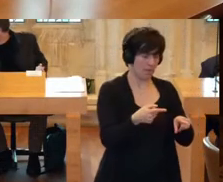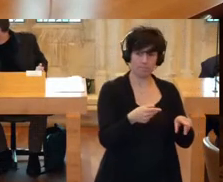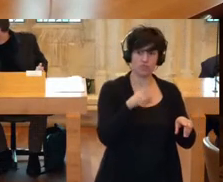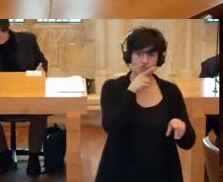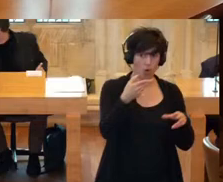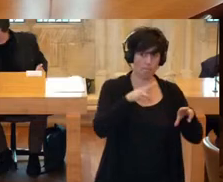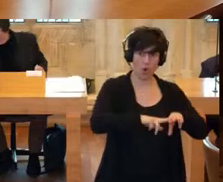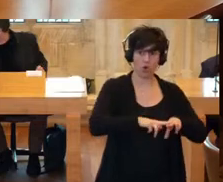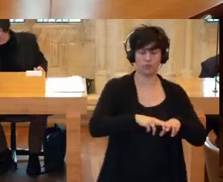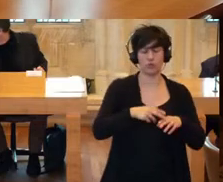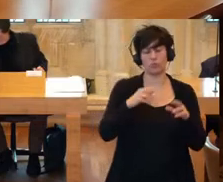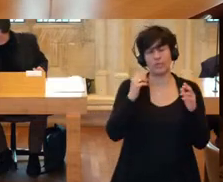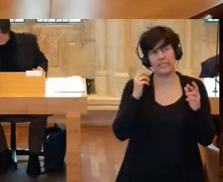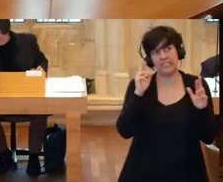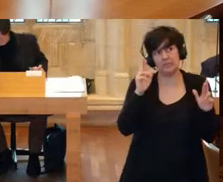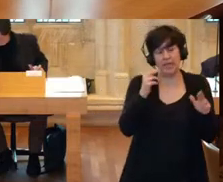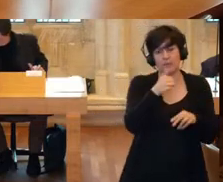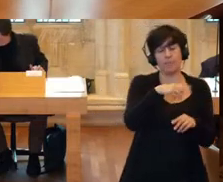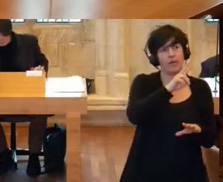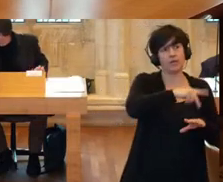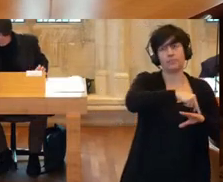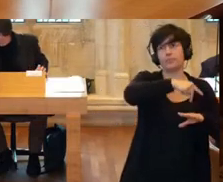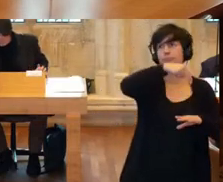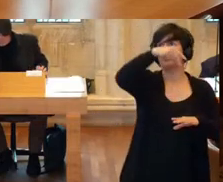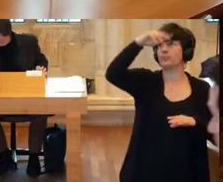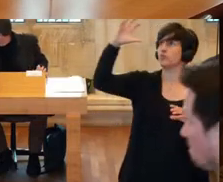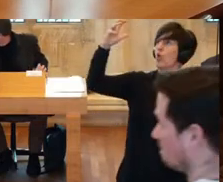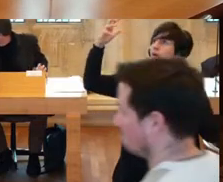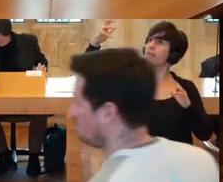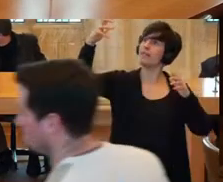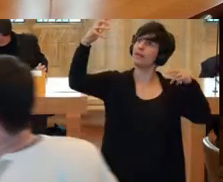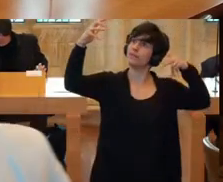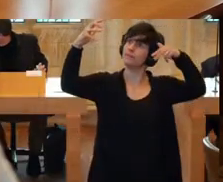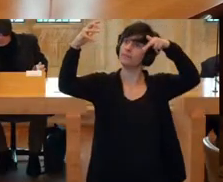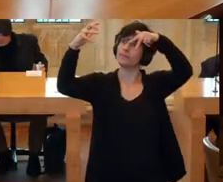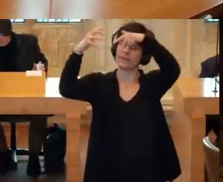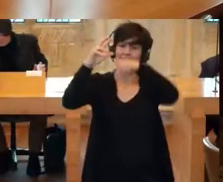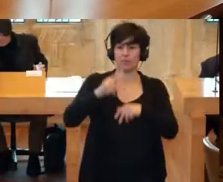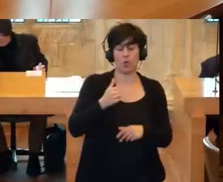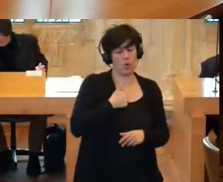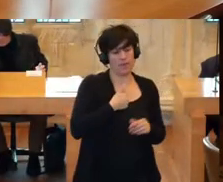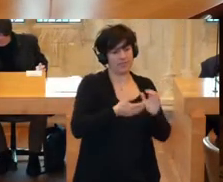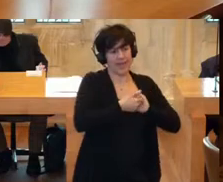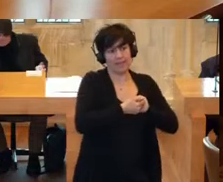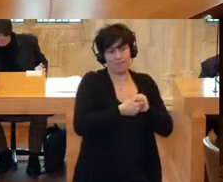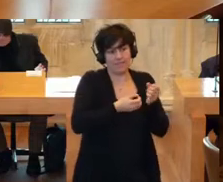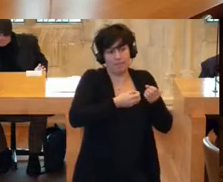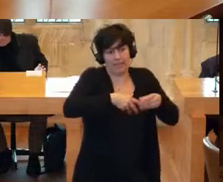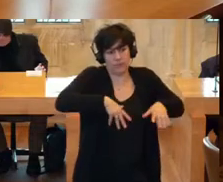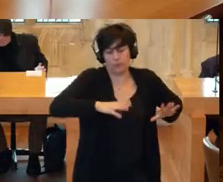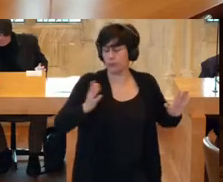parti caresser les vents solaires. Voilà. La ville de Caen perd un grand artiste et moi je perds un ami. Je vous remercie.